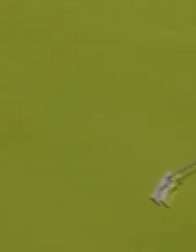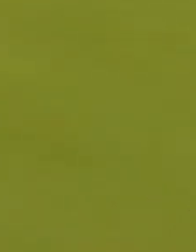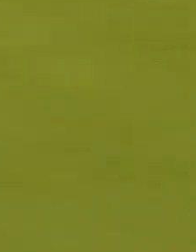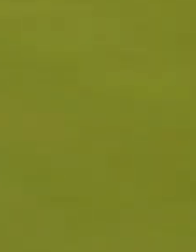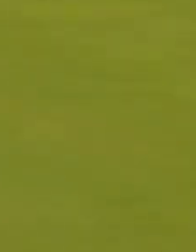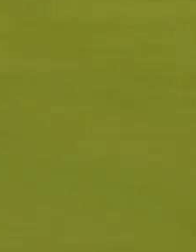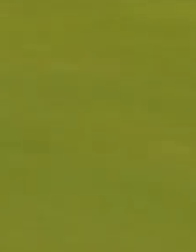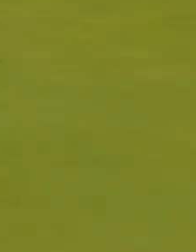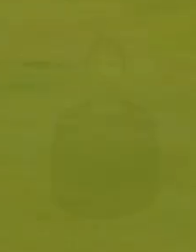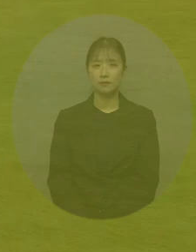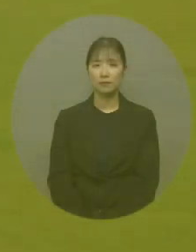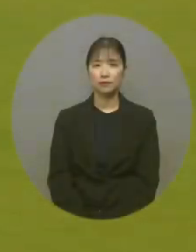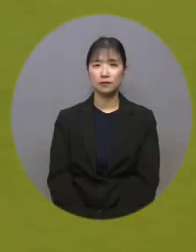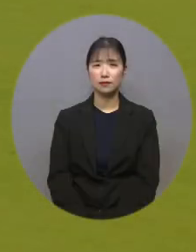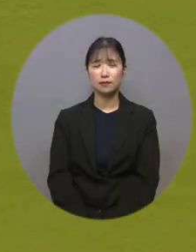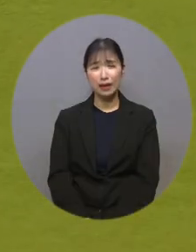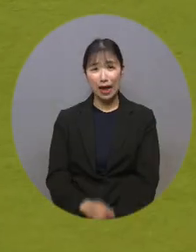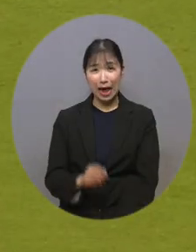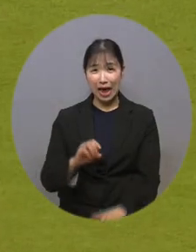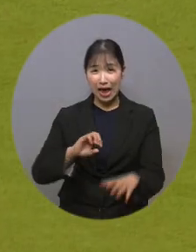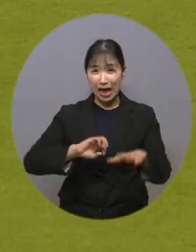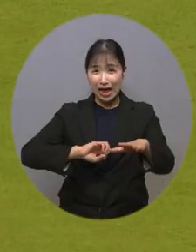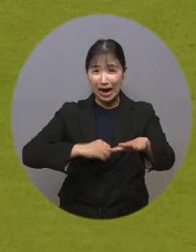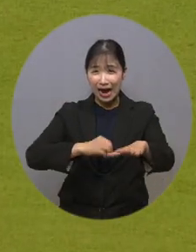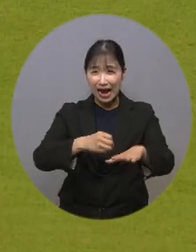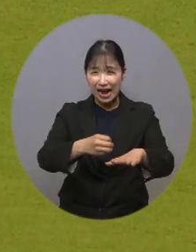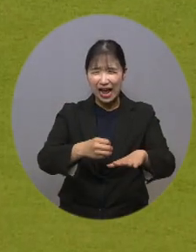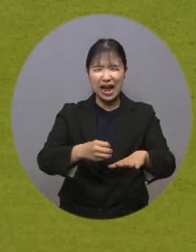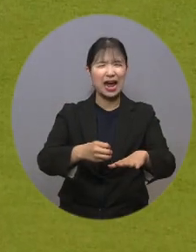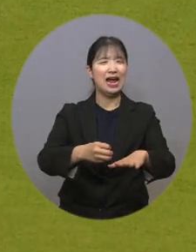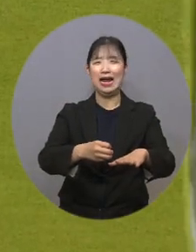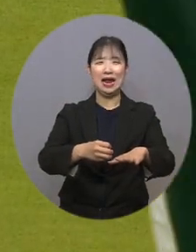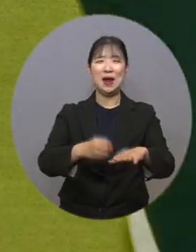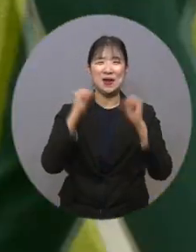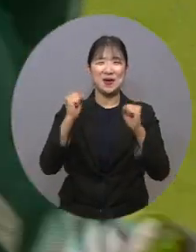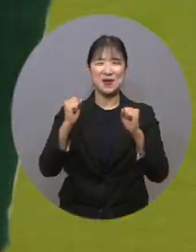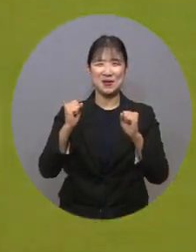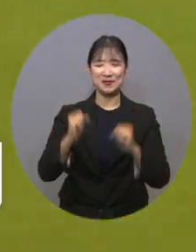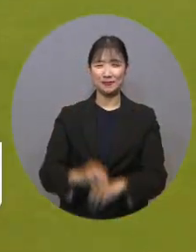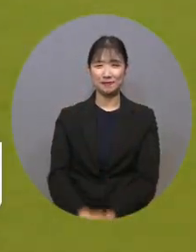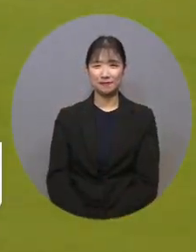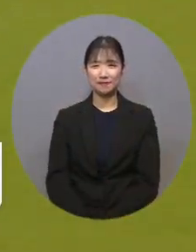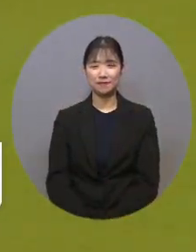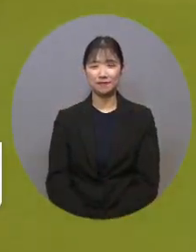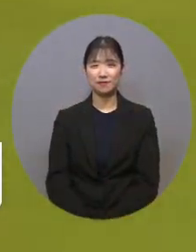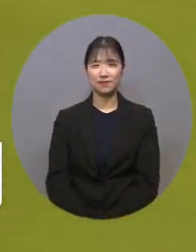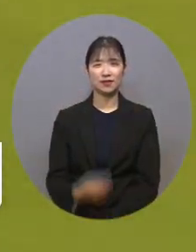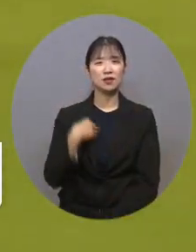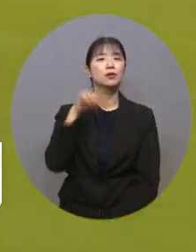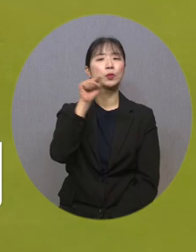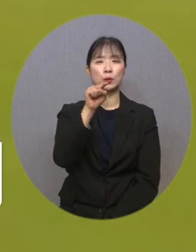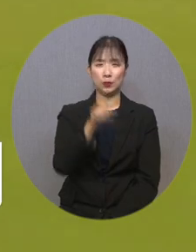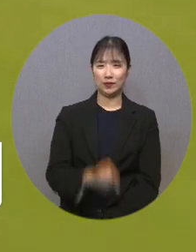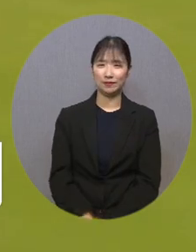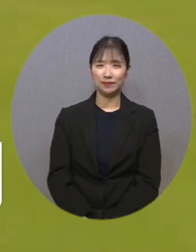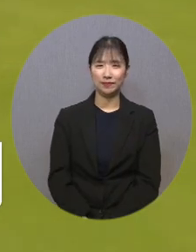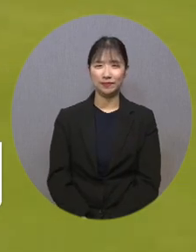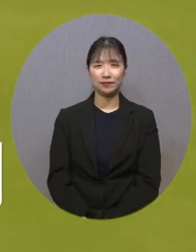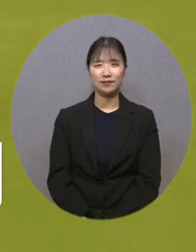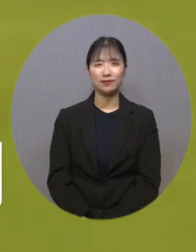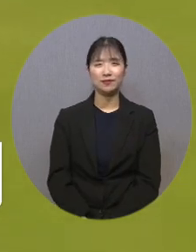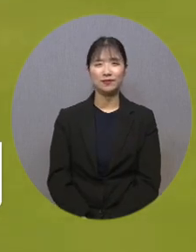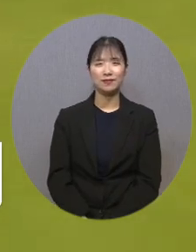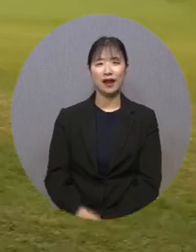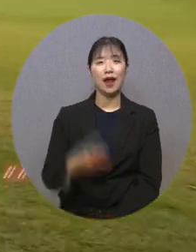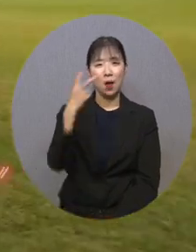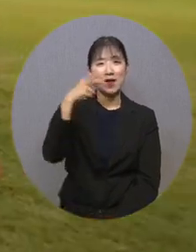야, 이거 늦는 거 아니야, 이거? 아, 나이스. 오케이. 그러니까 우리 젖주. 젖주. 관리자님, 감사합니다. 세 장